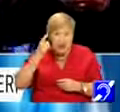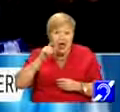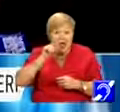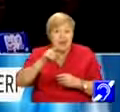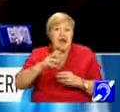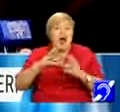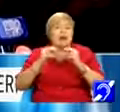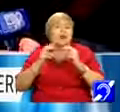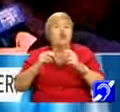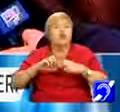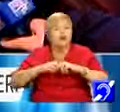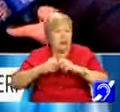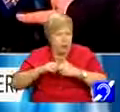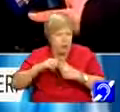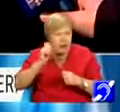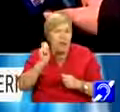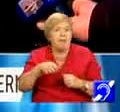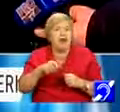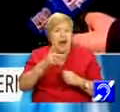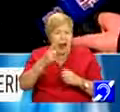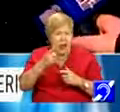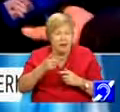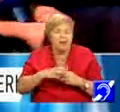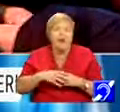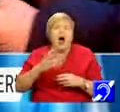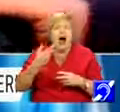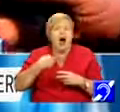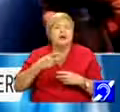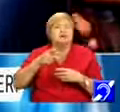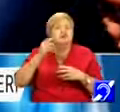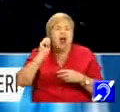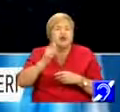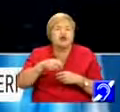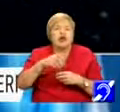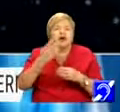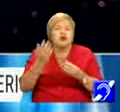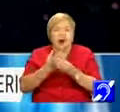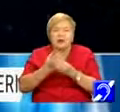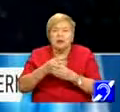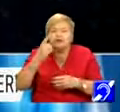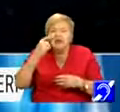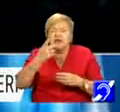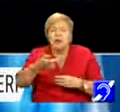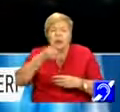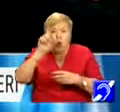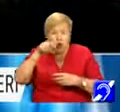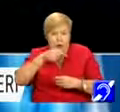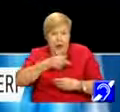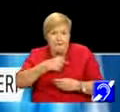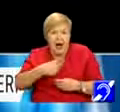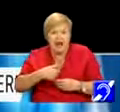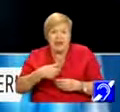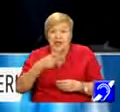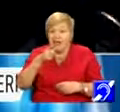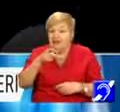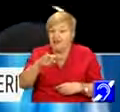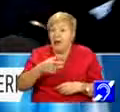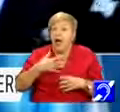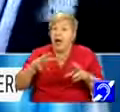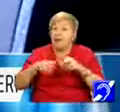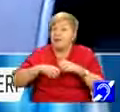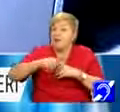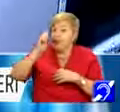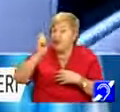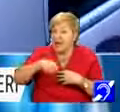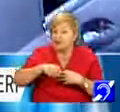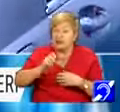multe probleme penale, are mai multe procese în judecată. De exemplu, în martie, el a fost condamnat la o